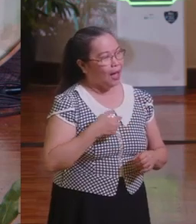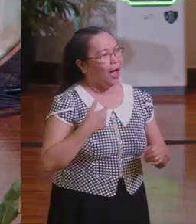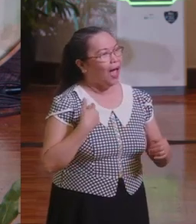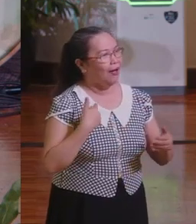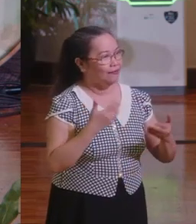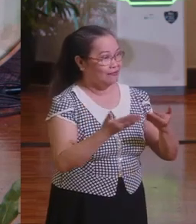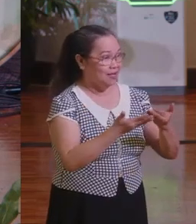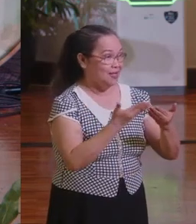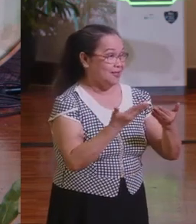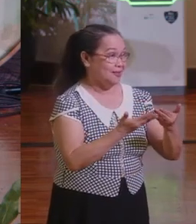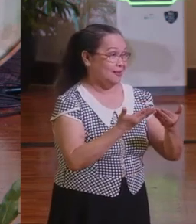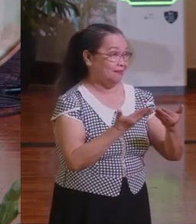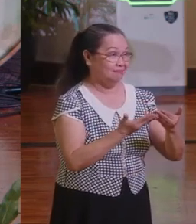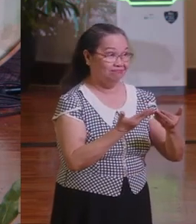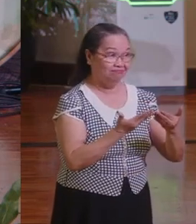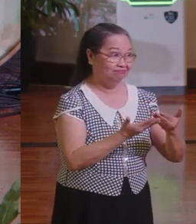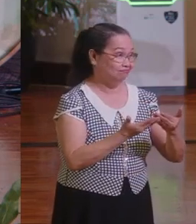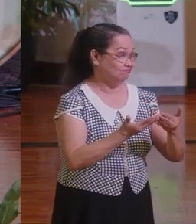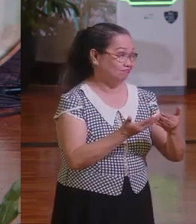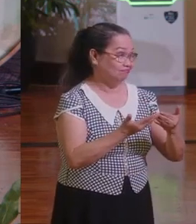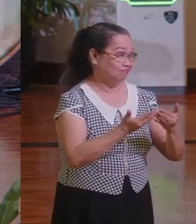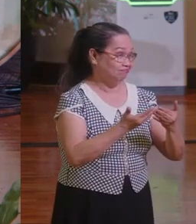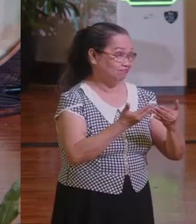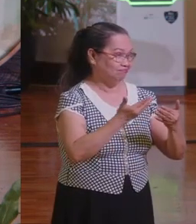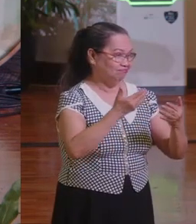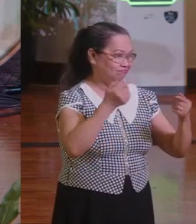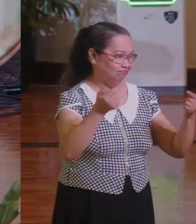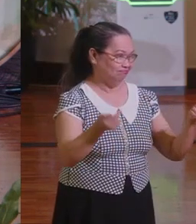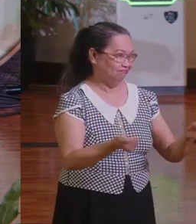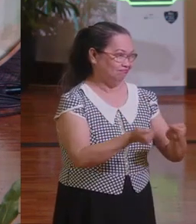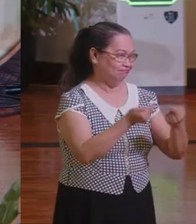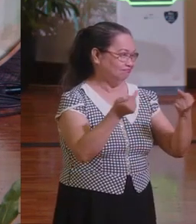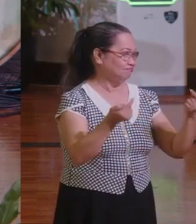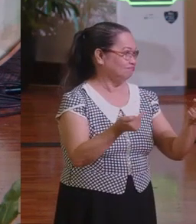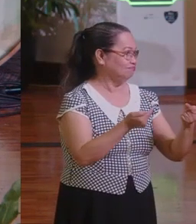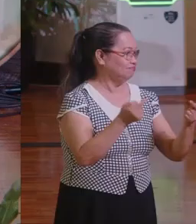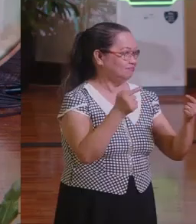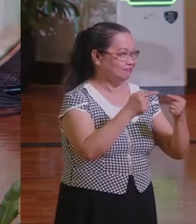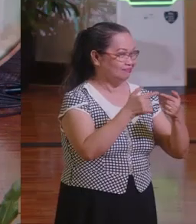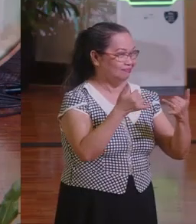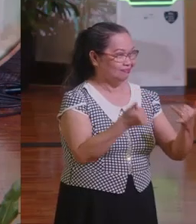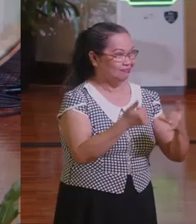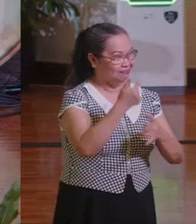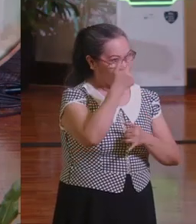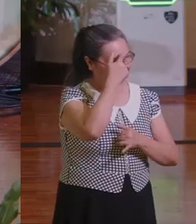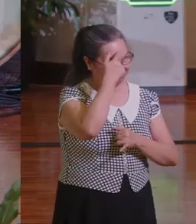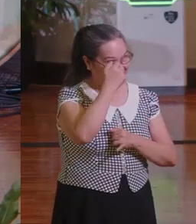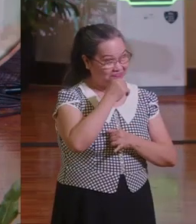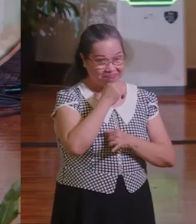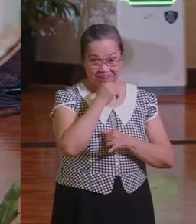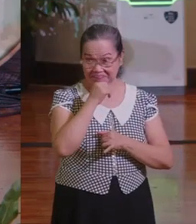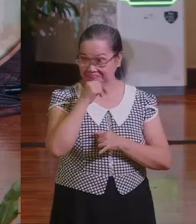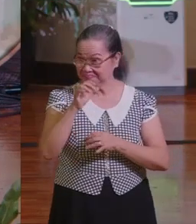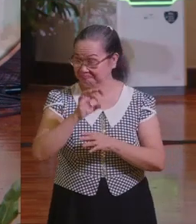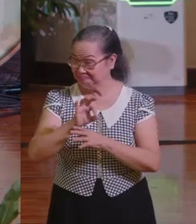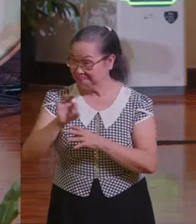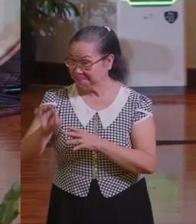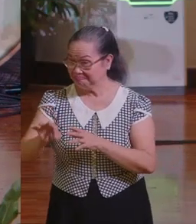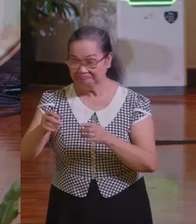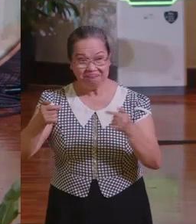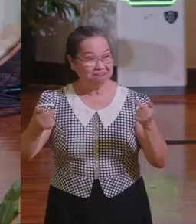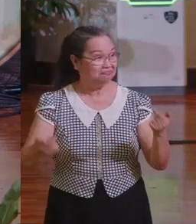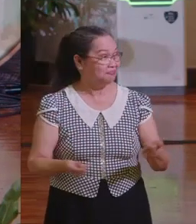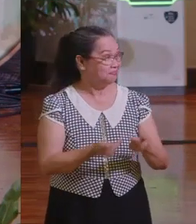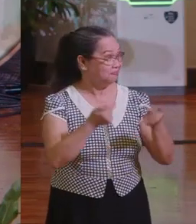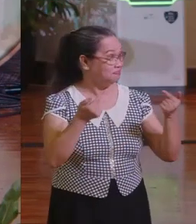napakagaling na magkasala. Hanggang ngayon, sapagkat hindi pa po natatanggal yung ating sinful